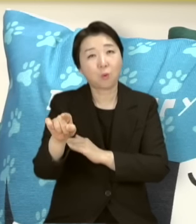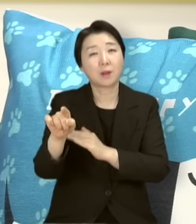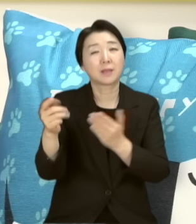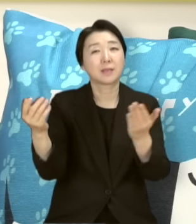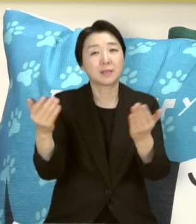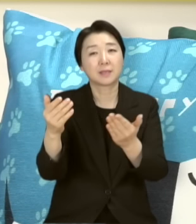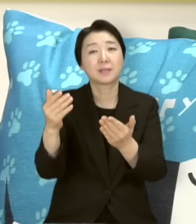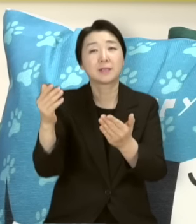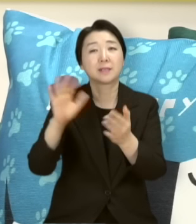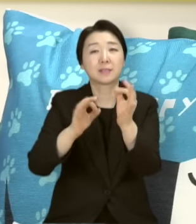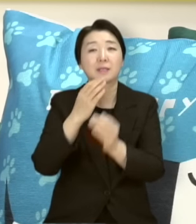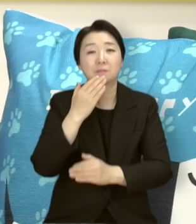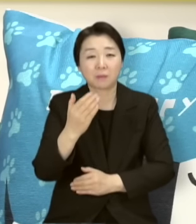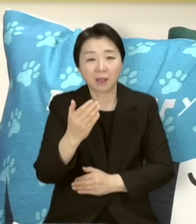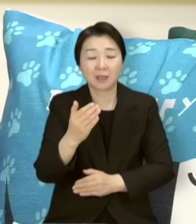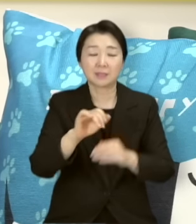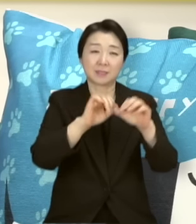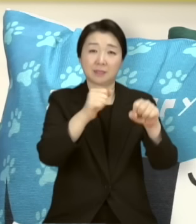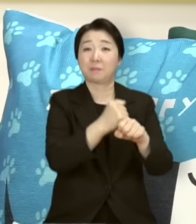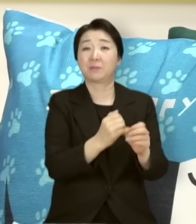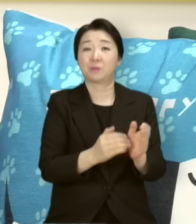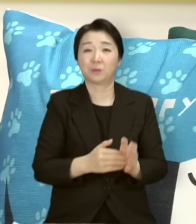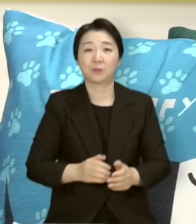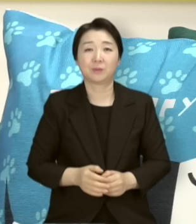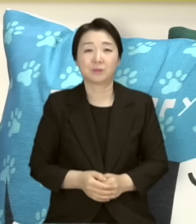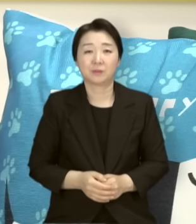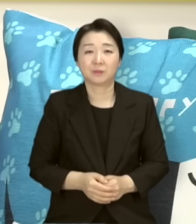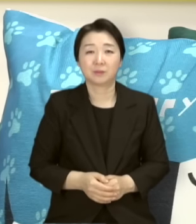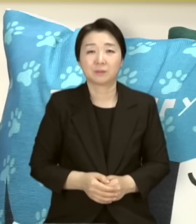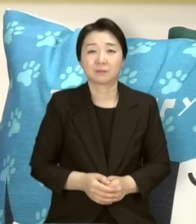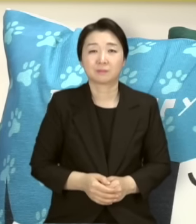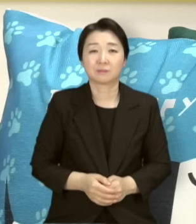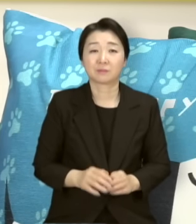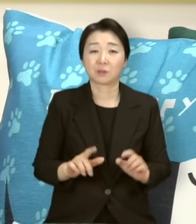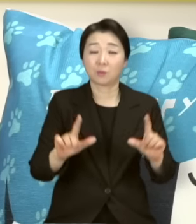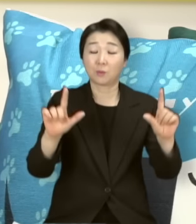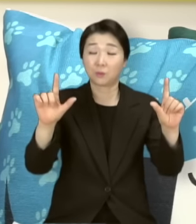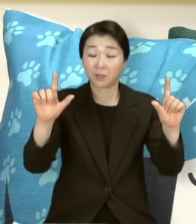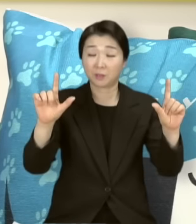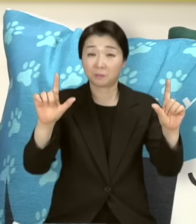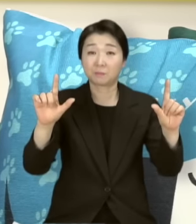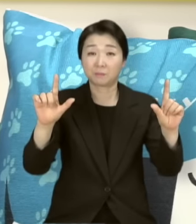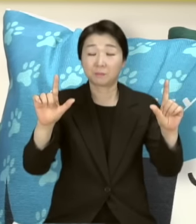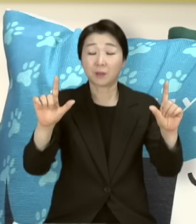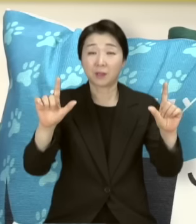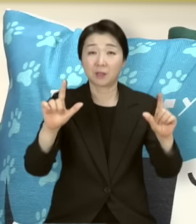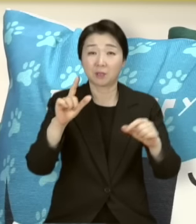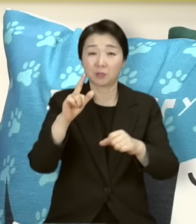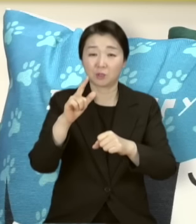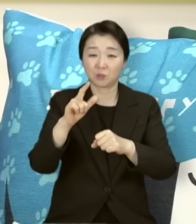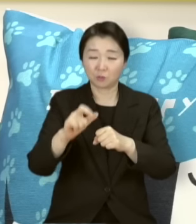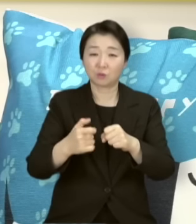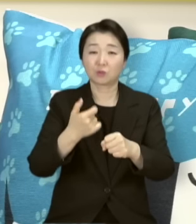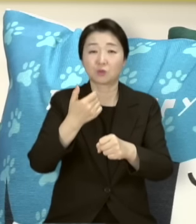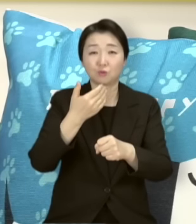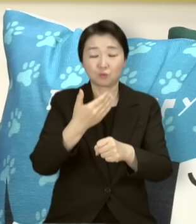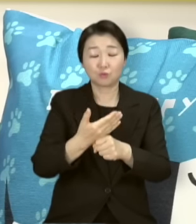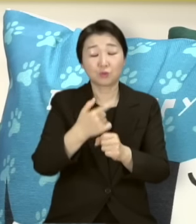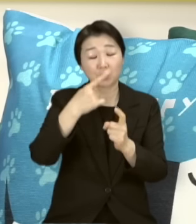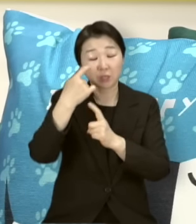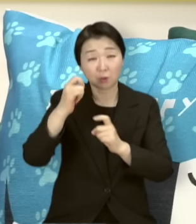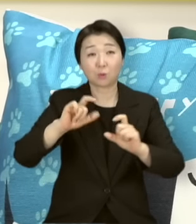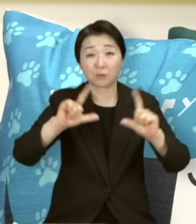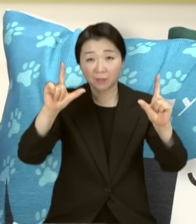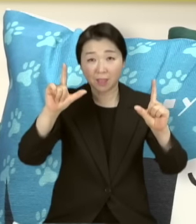시스템을 일찍부터 구축을 해가지고 네. 올해 69주년 개교 기념일에 카운트를